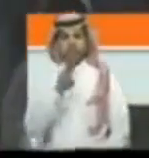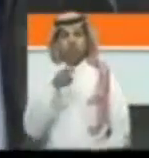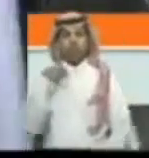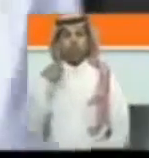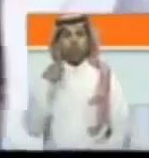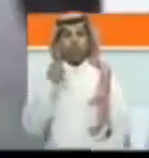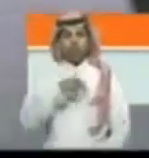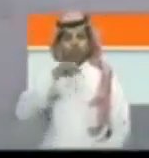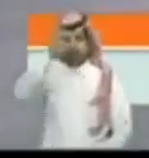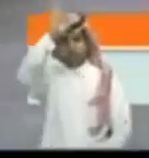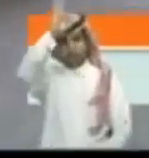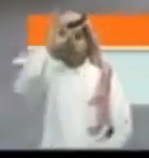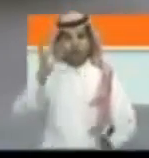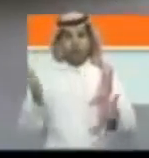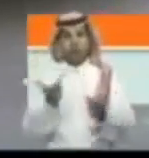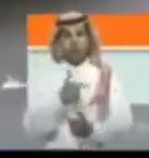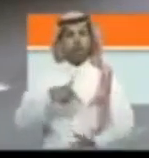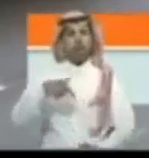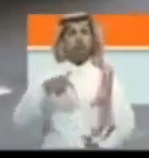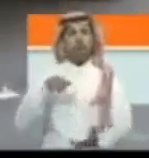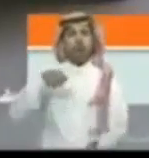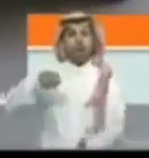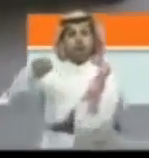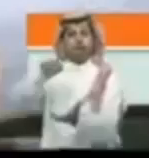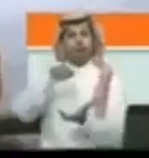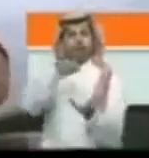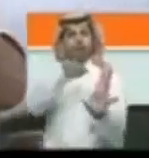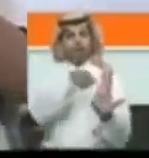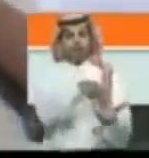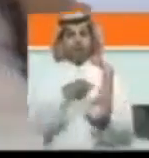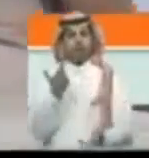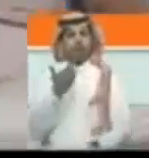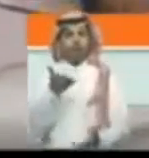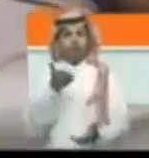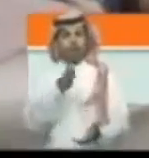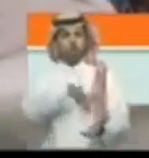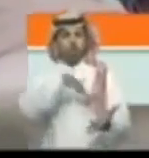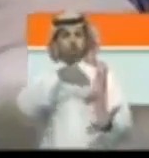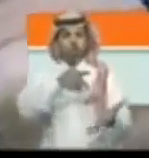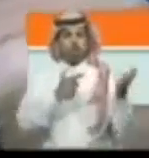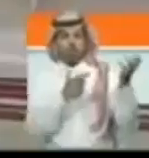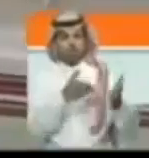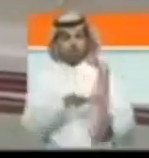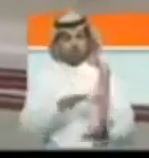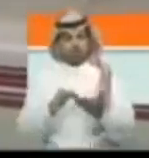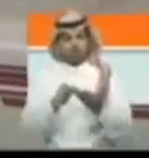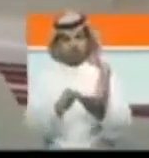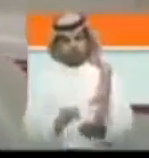الداخلية تبدأ توزيع آلاف السلال الغذائية صدقة عن شهداء الواجب.